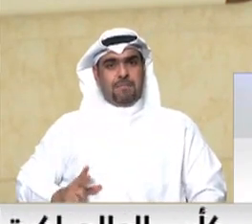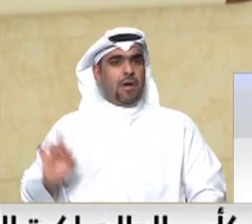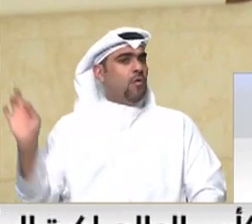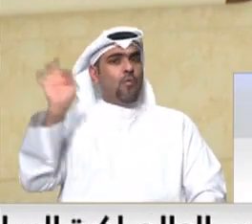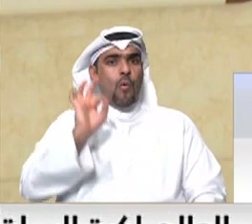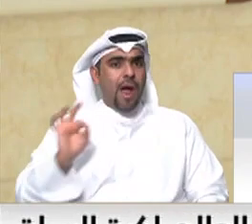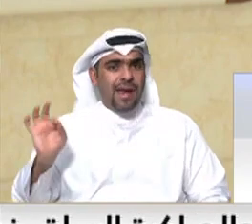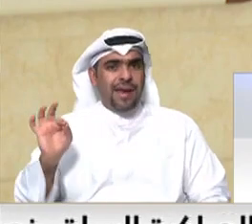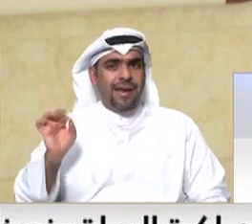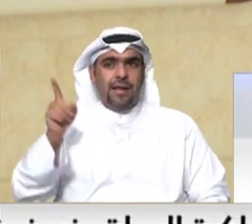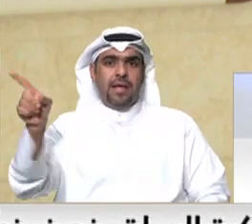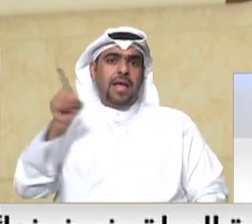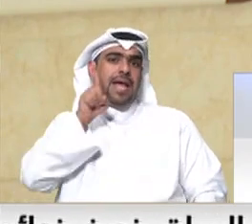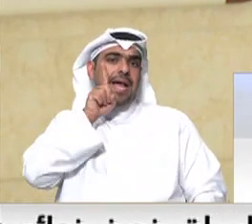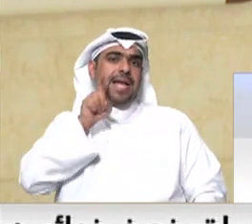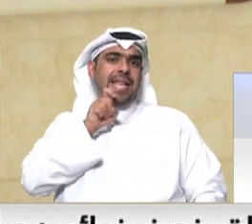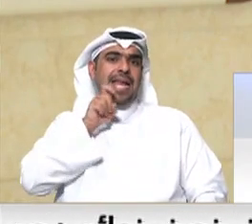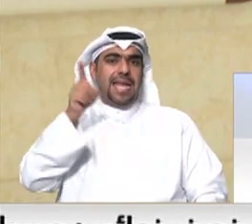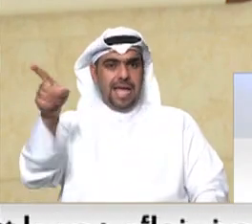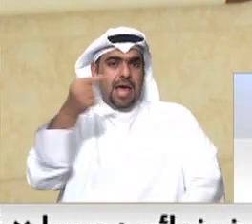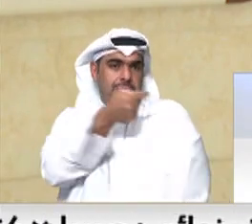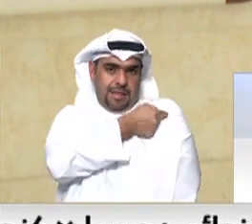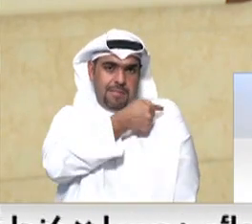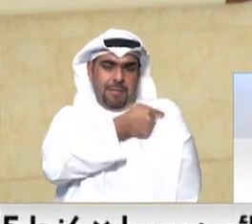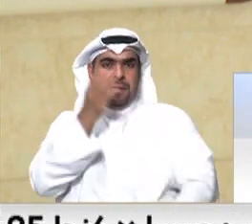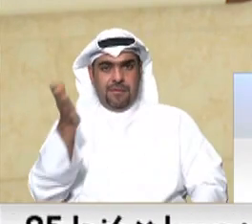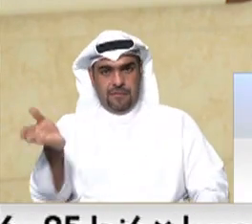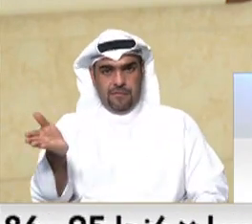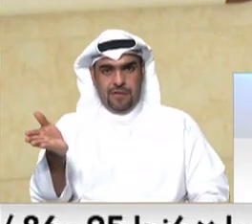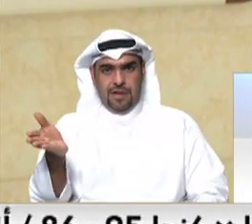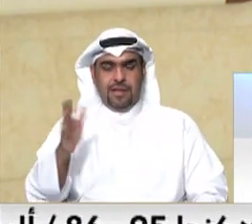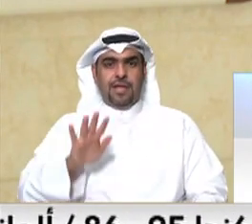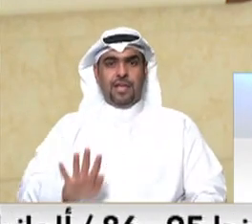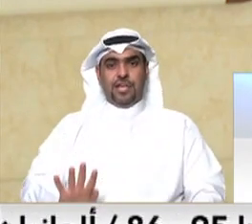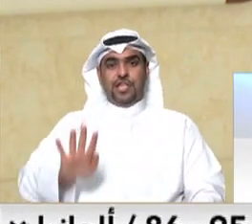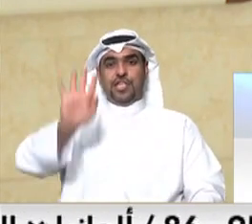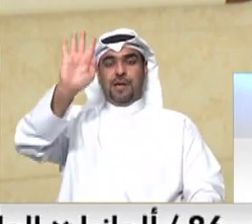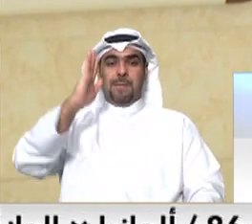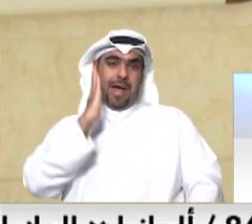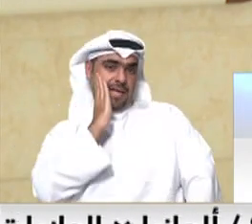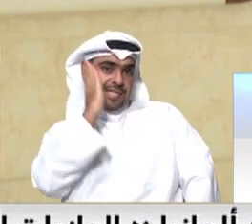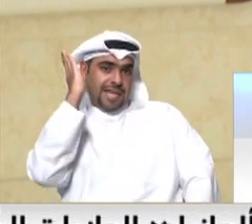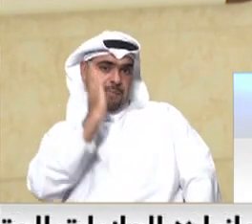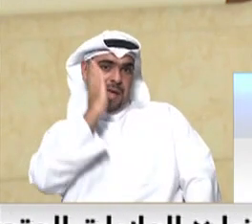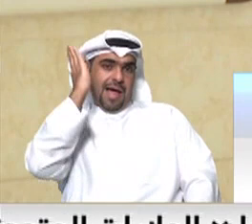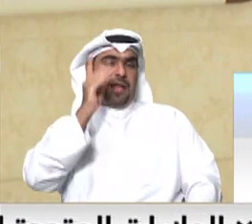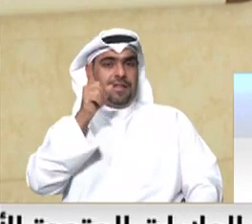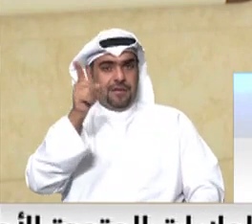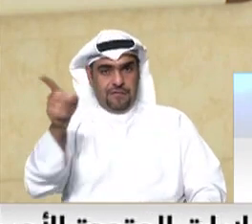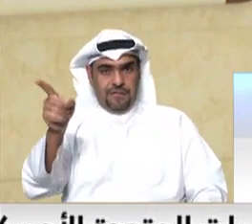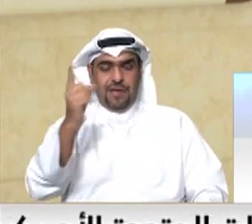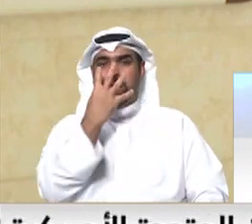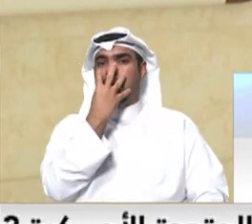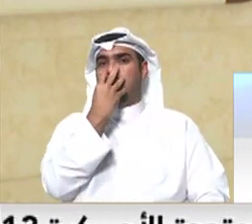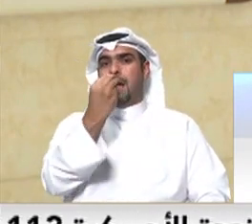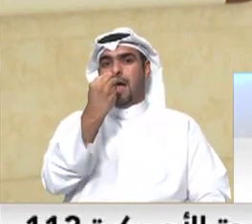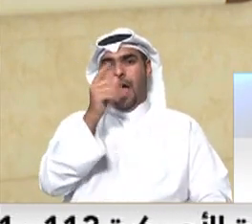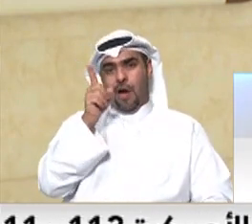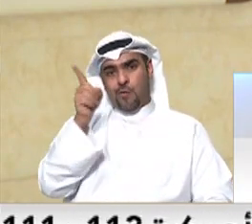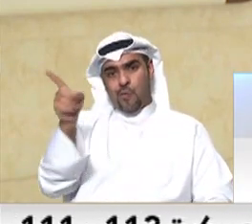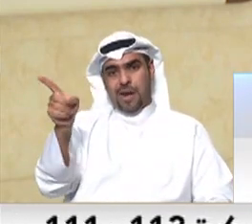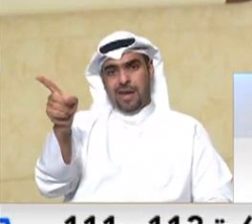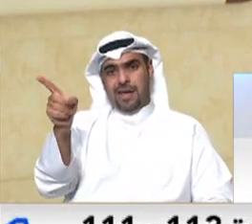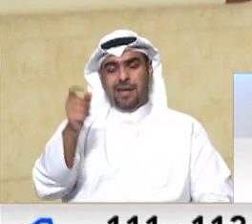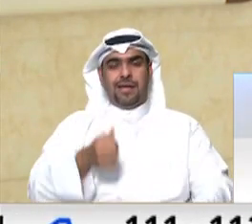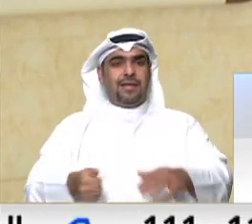بالعديلية، والمركز المساند هو مركز شمال صليبيخات. بالنسبة لحولي عندنا المركز